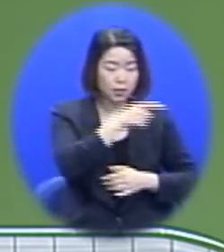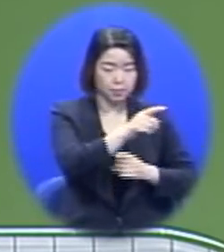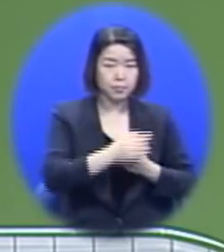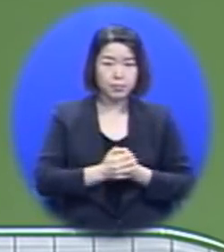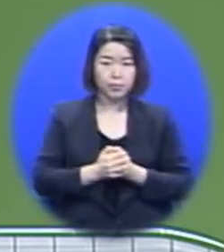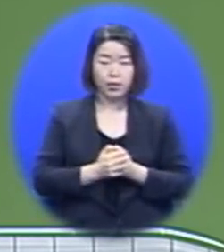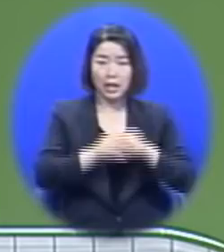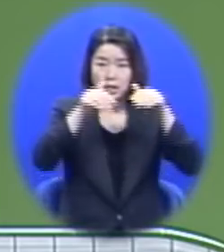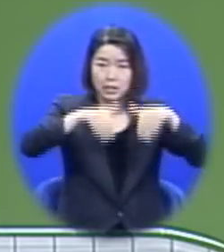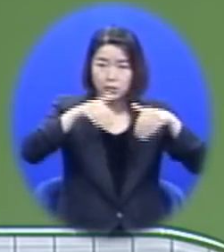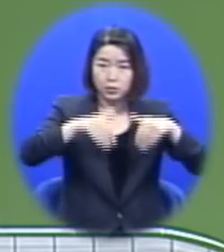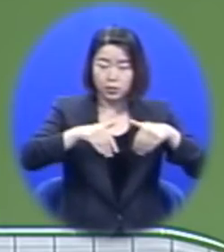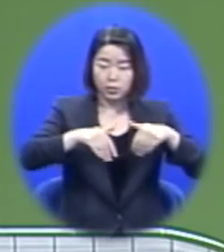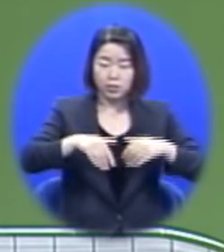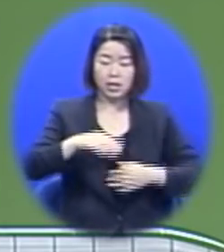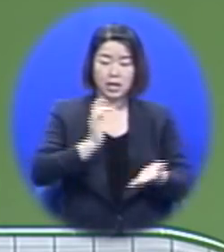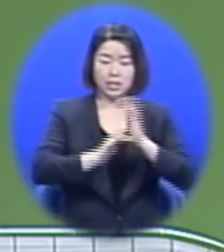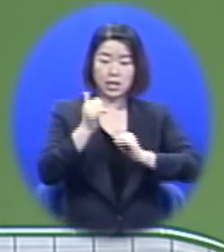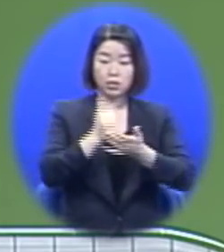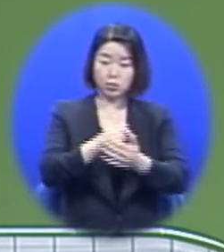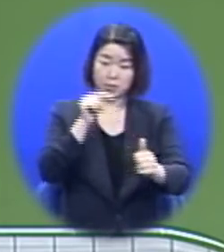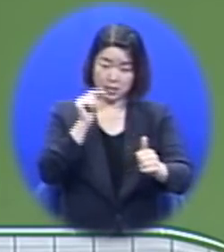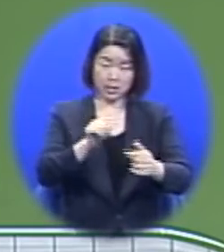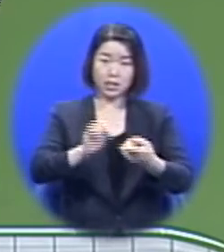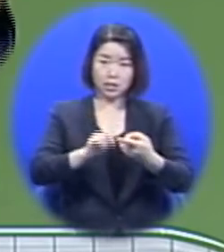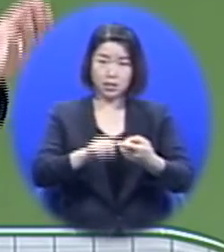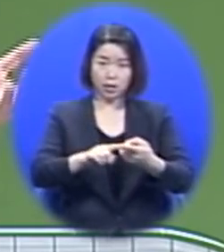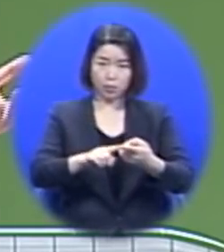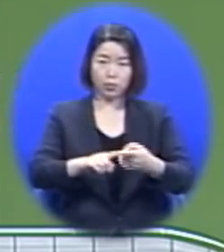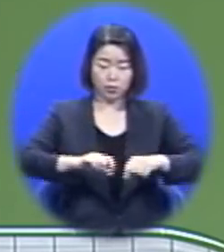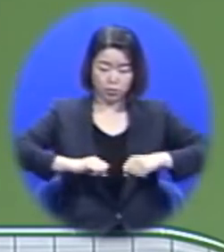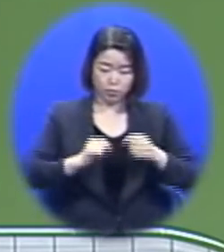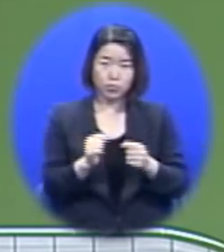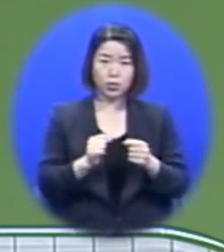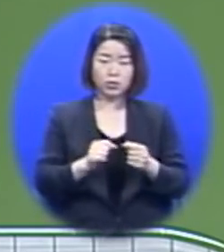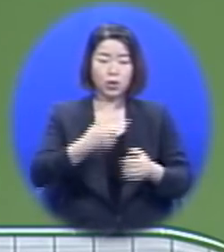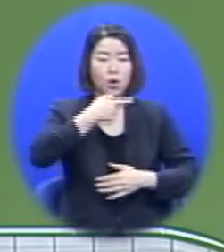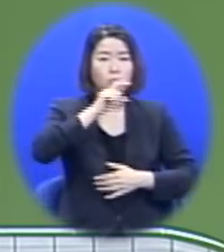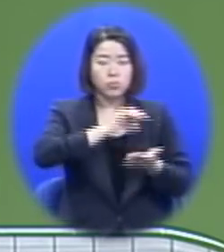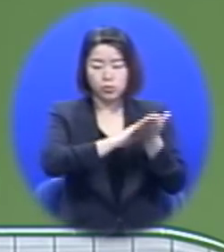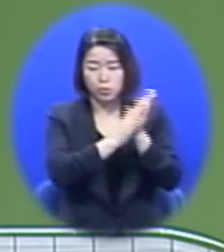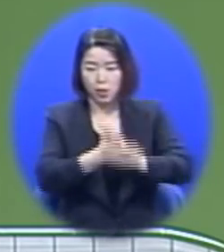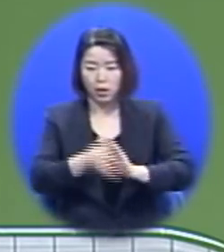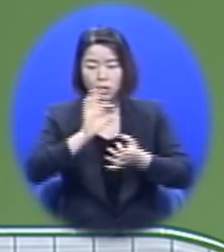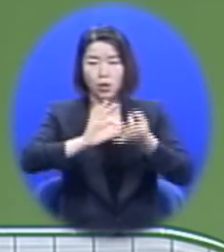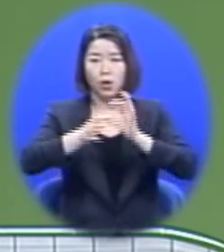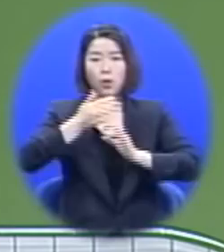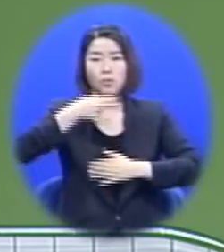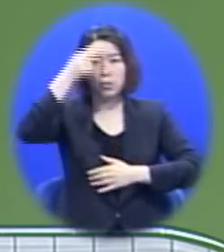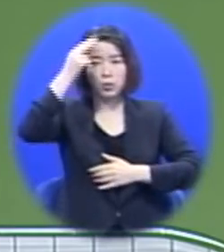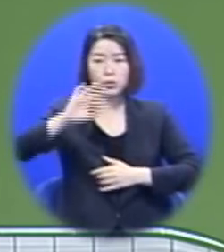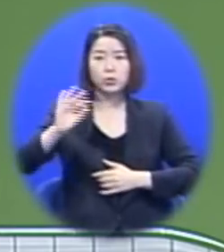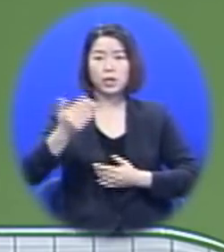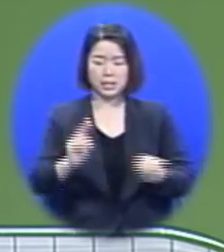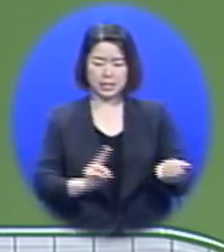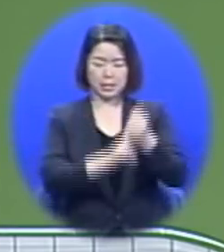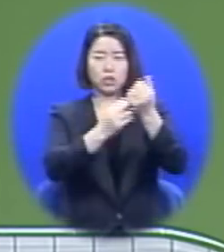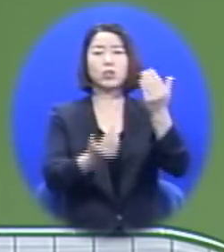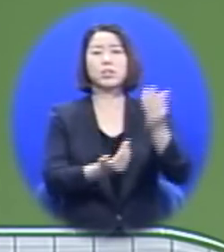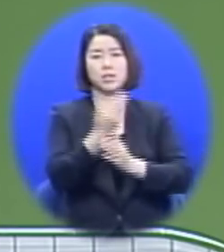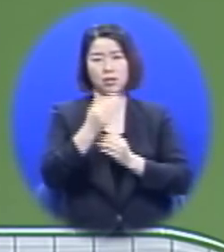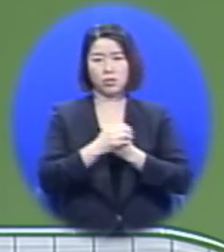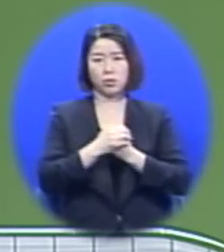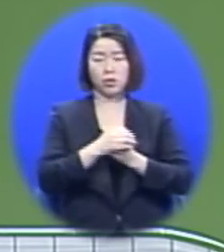종들이 예수님이 하라는 대로 했습니다. 물이 포도주가 되는 기적이 일어났습니다. 여러분, 이것이